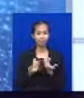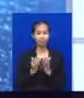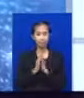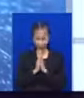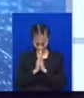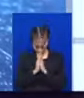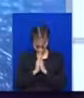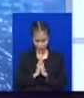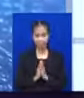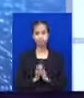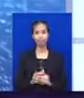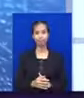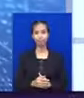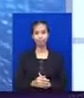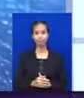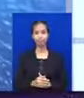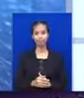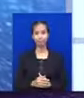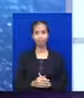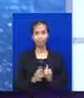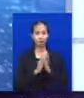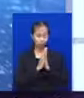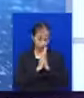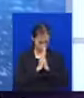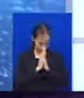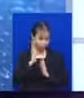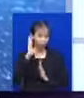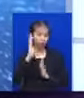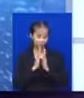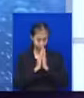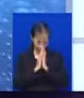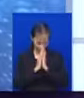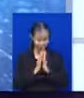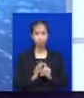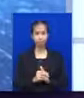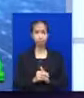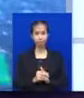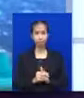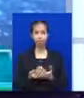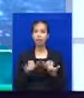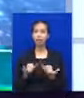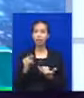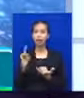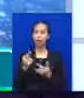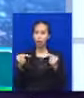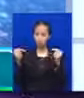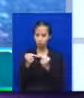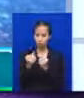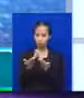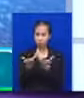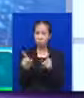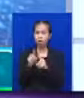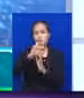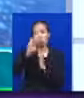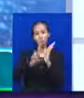คะสวัสดีค่ะท่านผอ.คะ ครับสวัสดีครับคุณจินตนาครับสวัสดีครับ ค่ะสวัสดีค่ะสำหรับมาตรการที่ออกมา